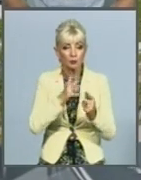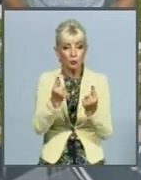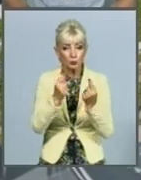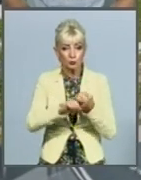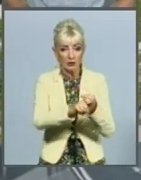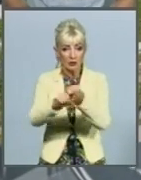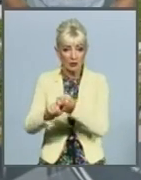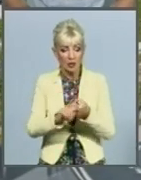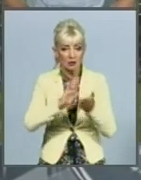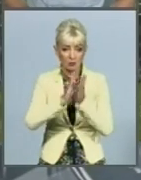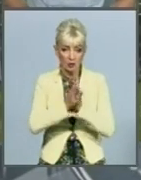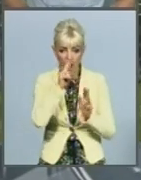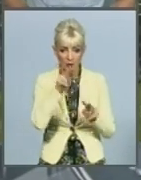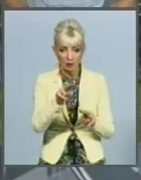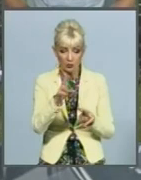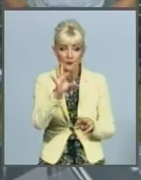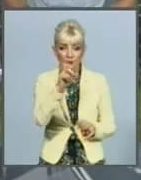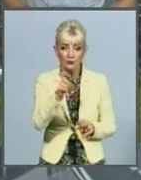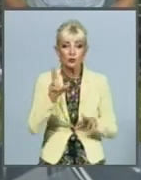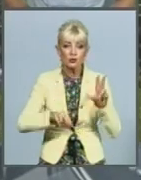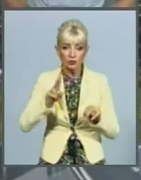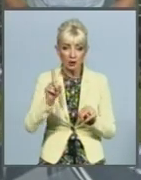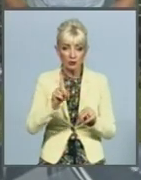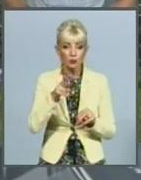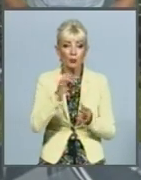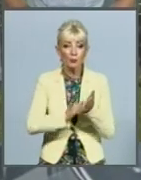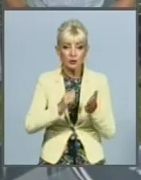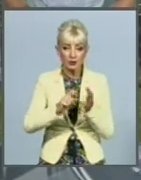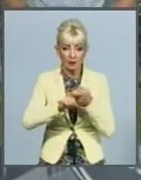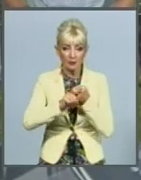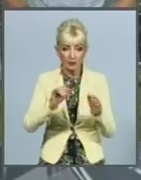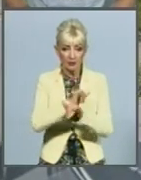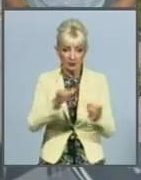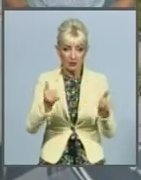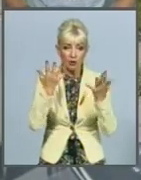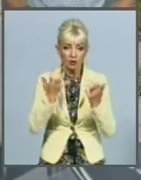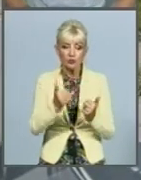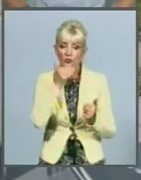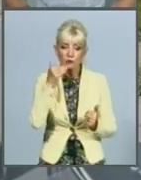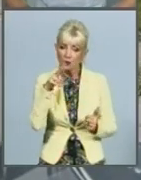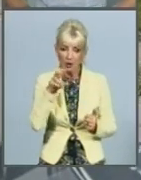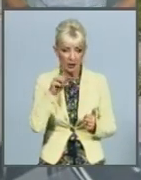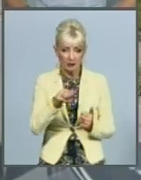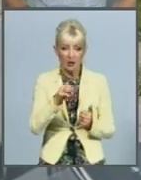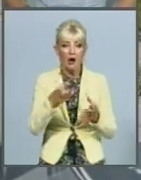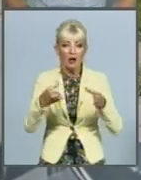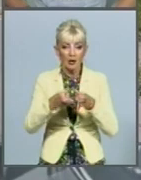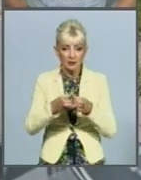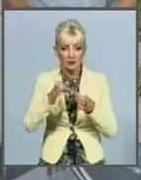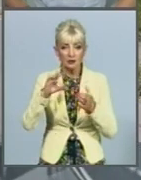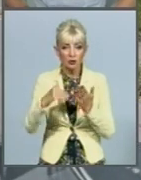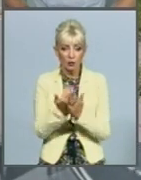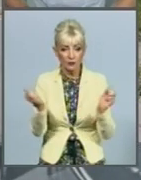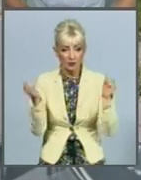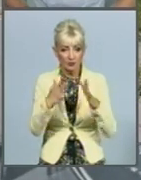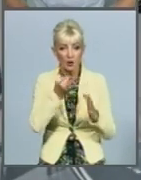взяти ситуацію під контроль. ВООЗ вважають, що наслідки пандемії спостерігатимуться ще десятки років. Комітет знову збереться для